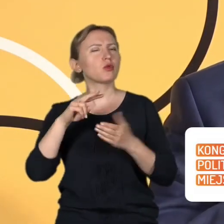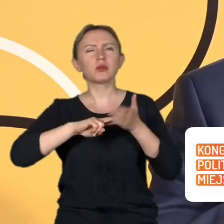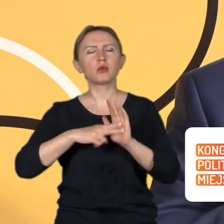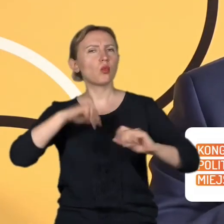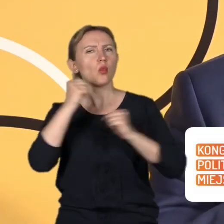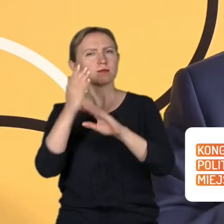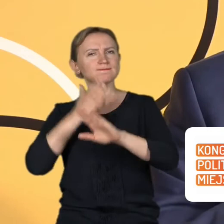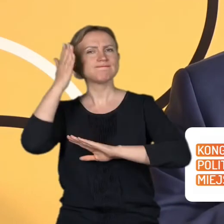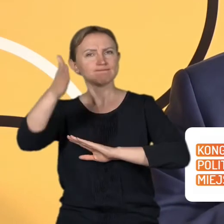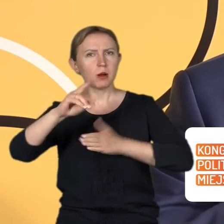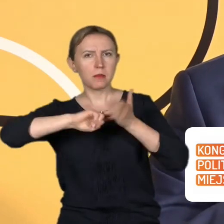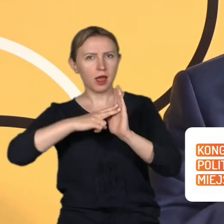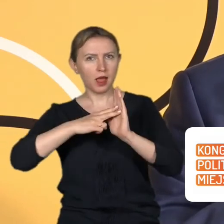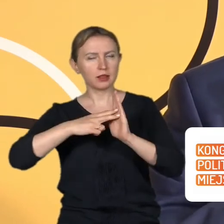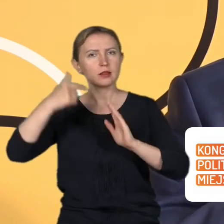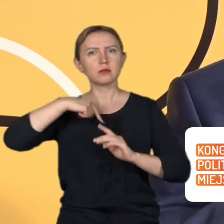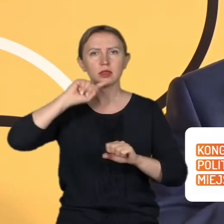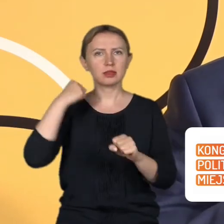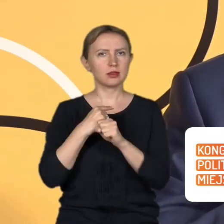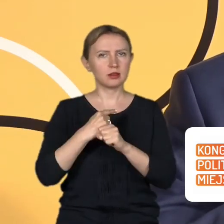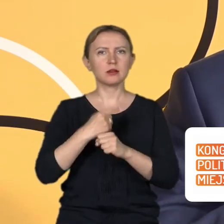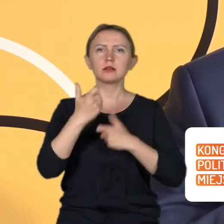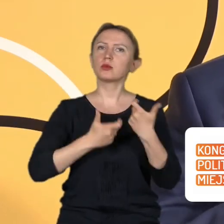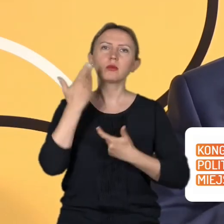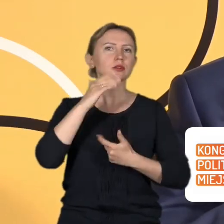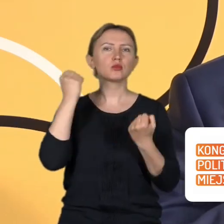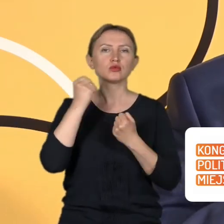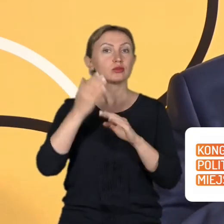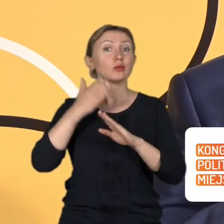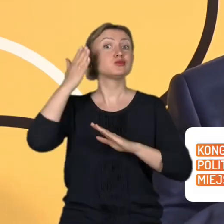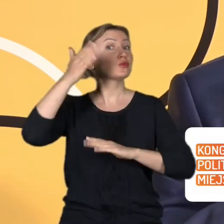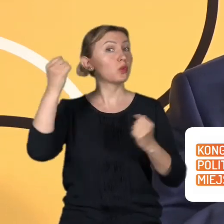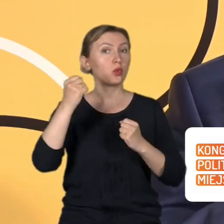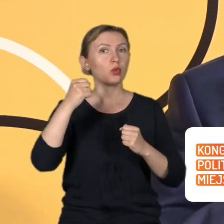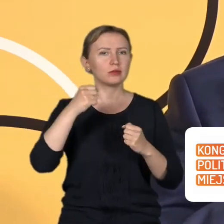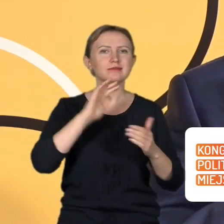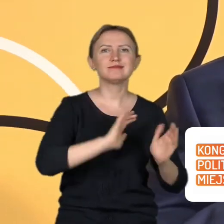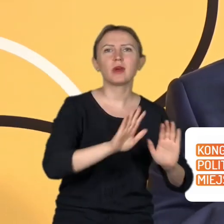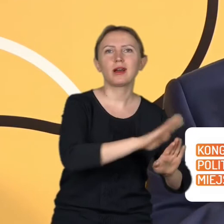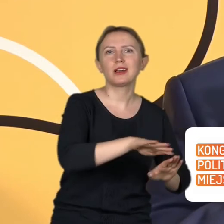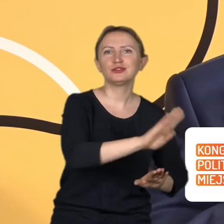bardzo mocno do przodu, postanowiliśmy, że zrobimy to bardzo mocno do przodu, zajmując się naszymi dziećmi.